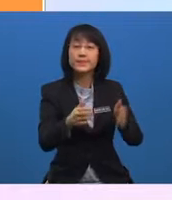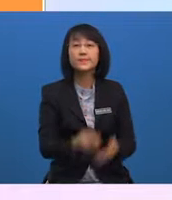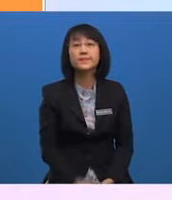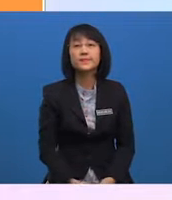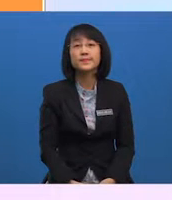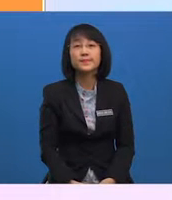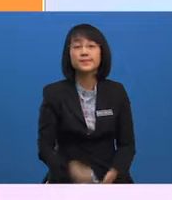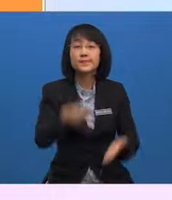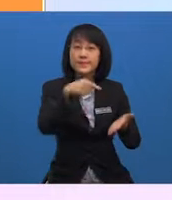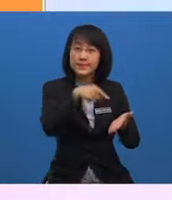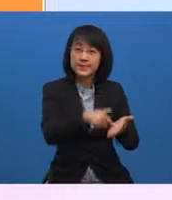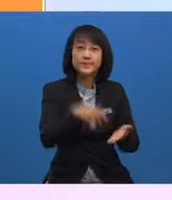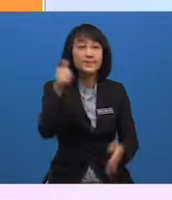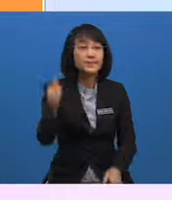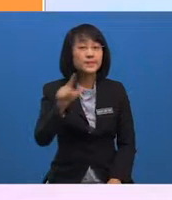Ini ialah pokok.